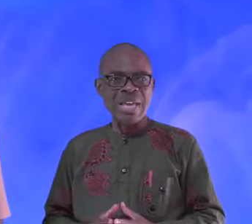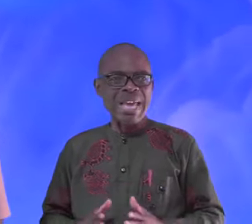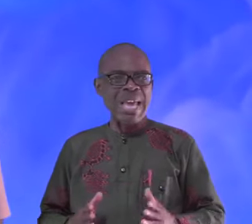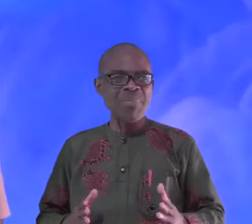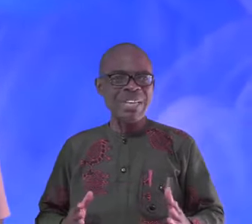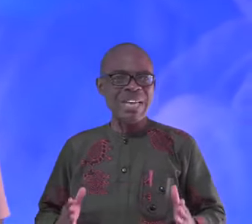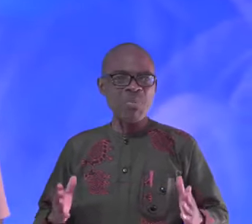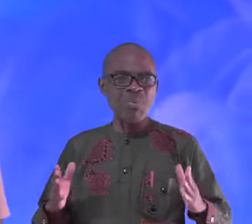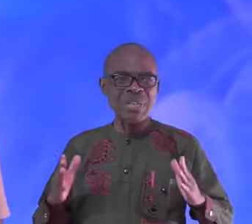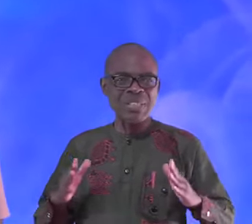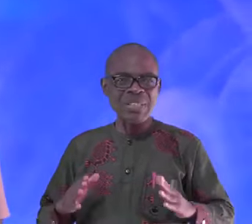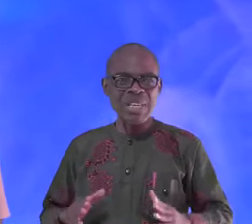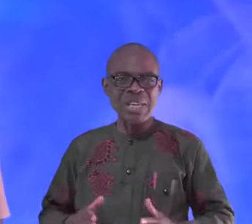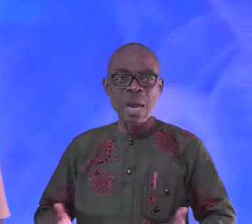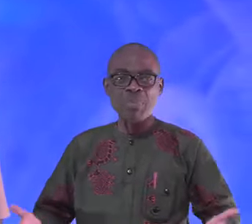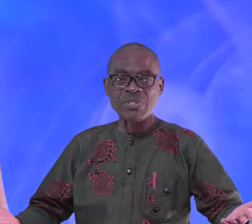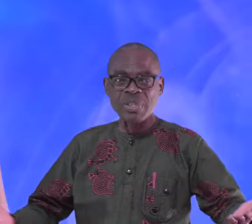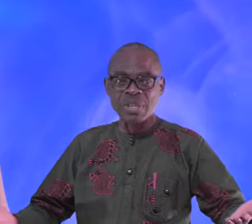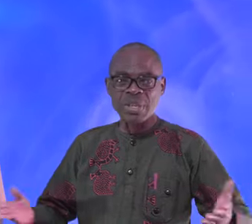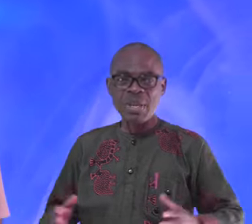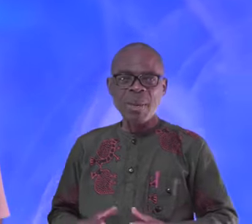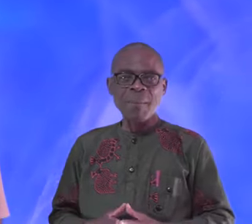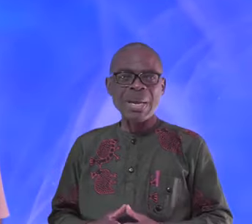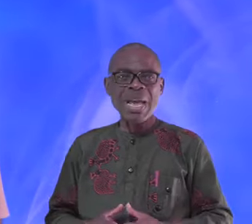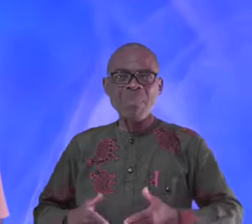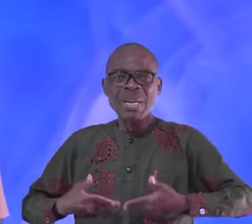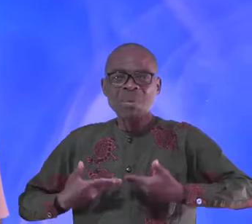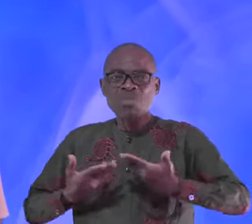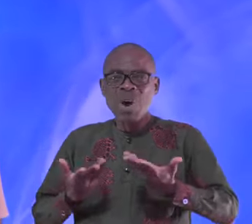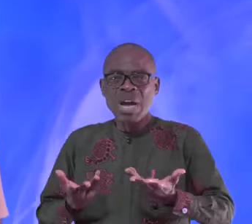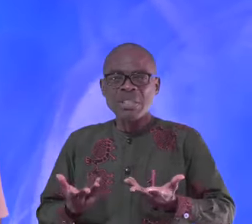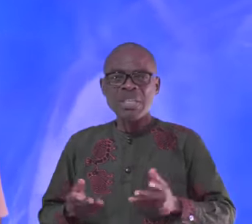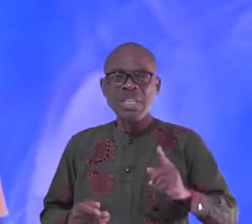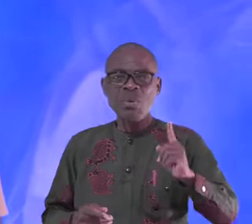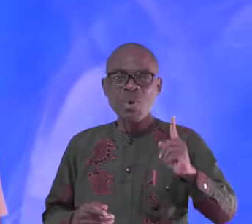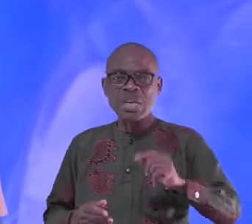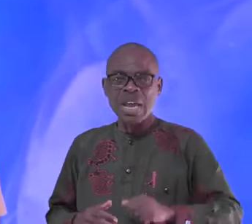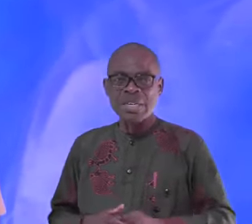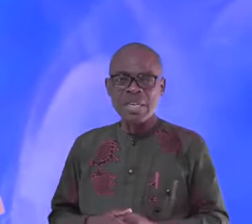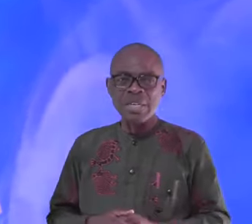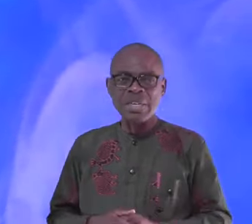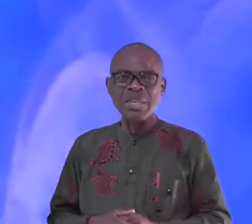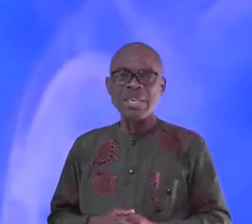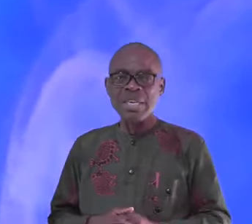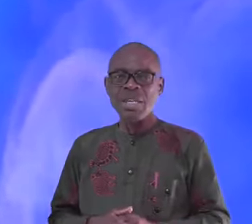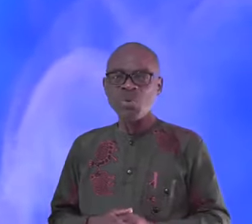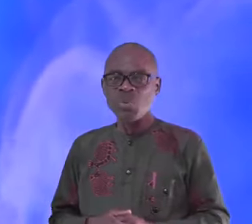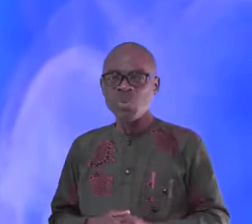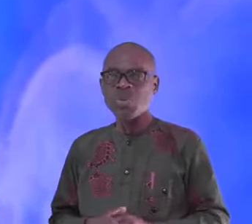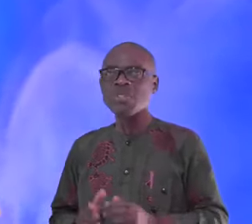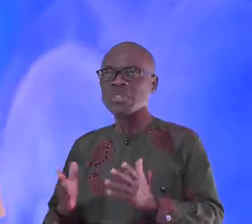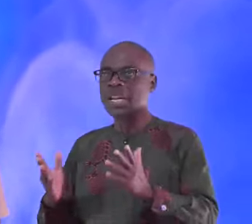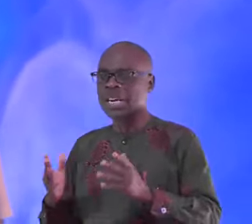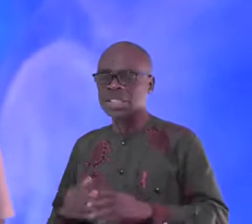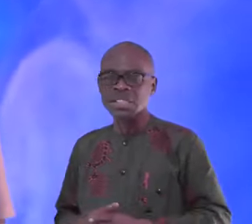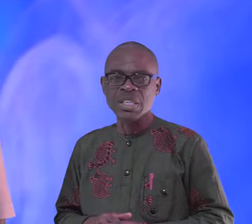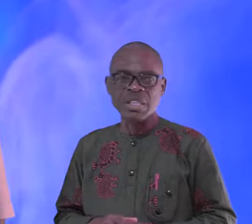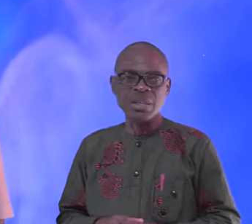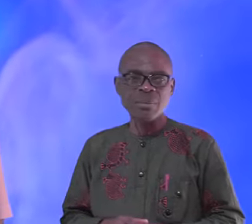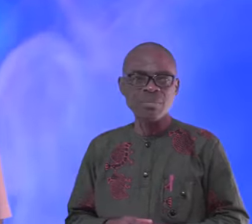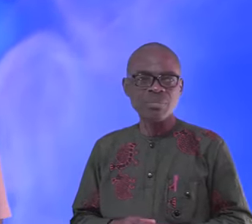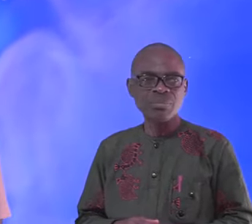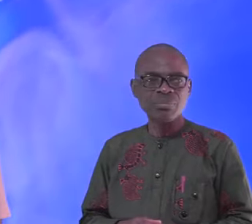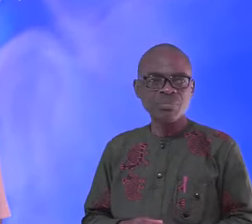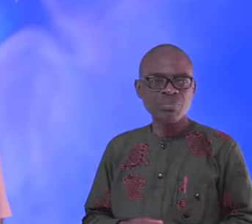Kumuyi, ebe ike na ebube Chineke na-apụta ìhè ma na-akpali mmụọ anyị inwe olileanya nke ihe dị ukwuu site n'aka